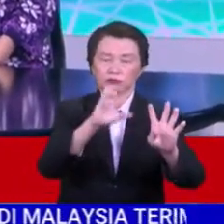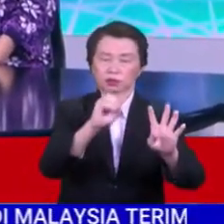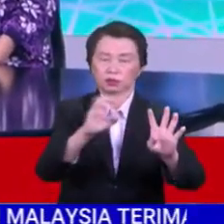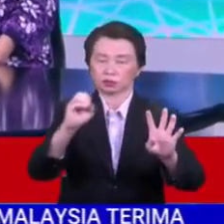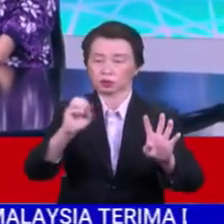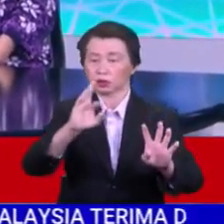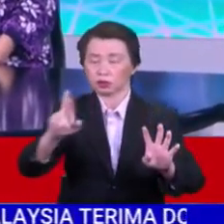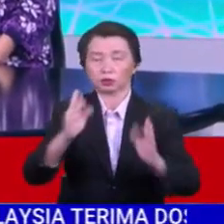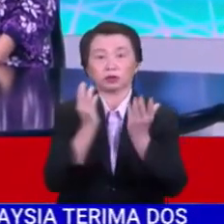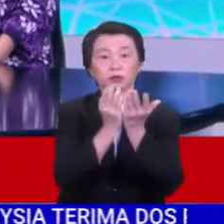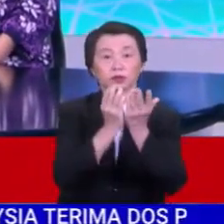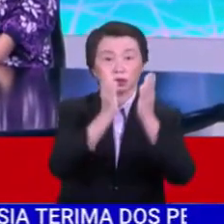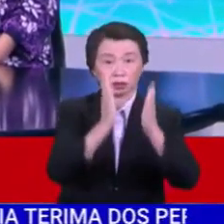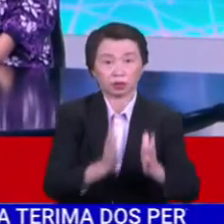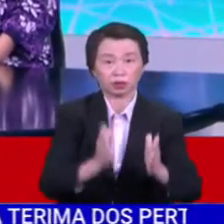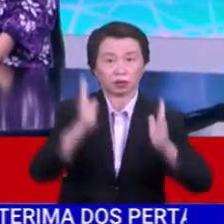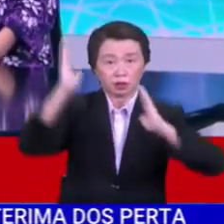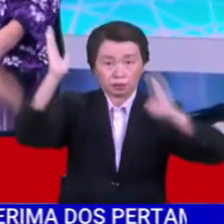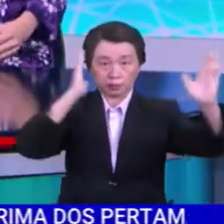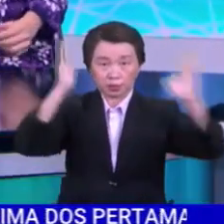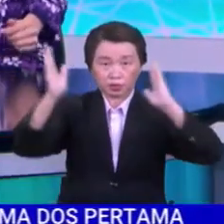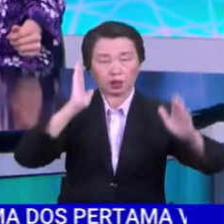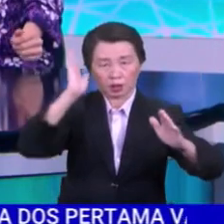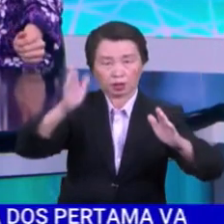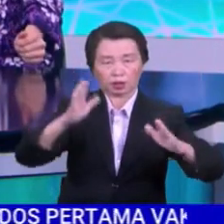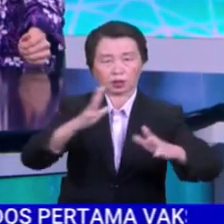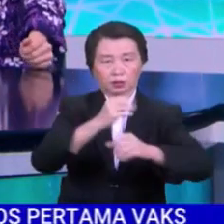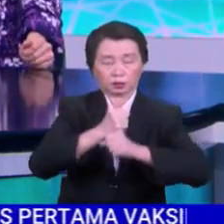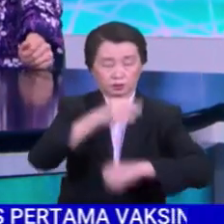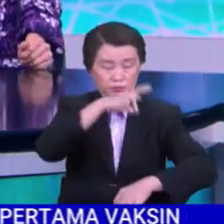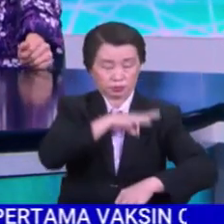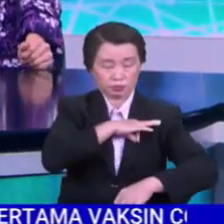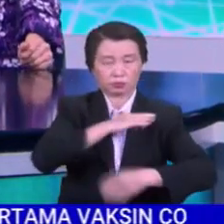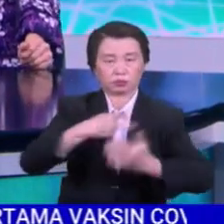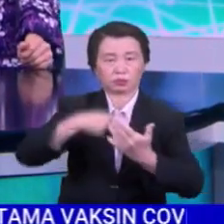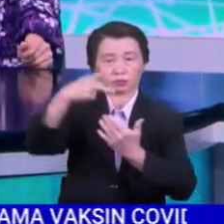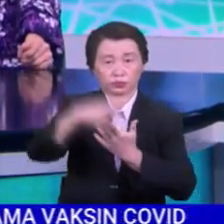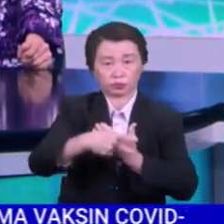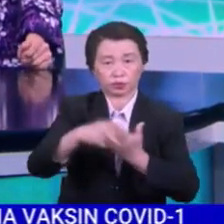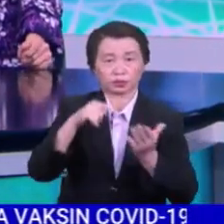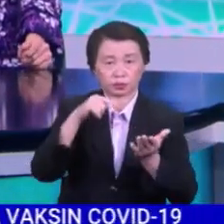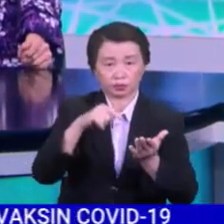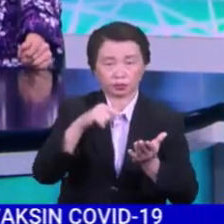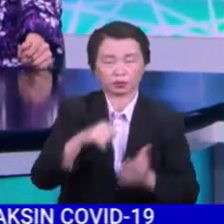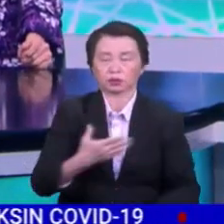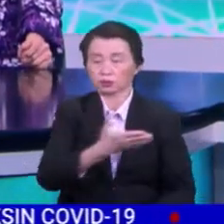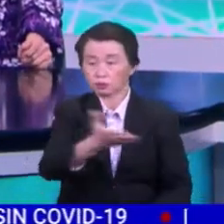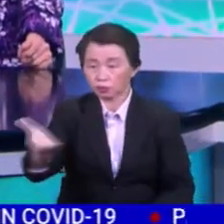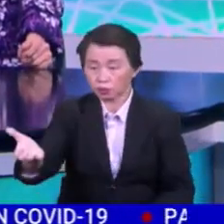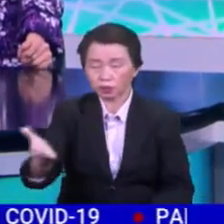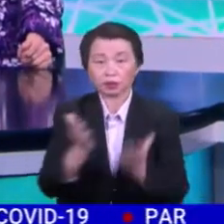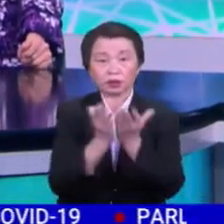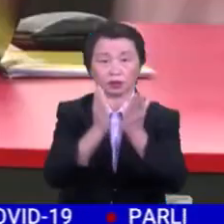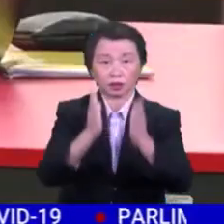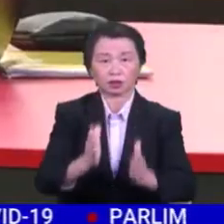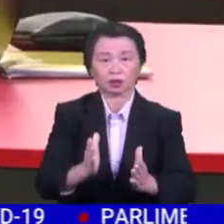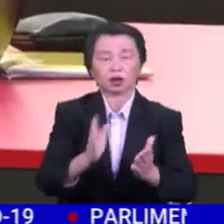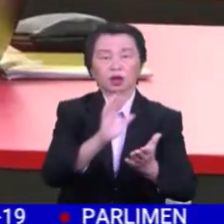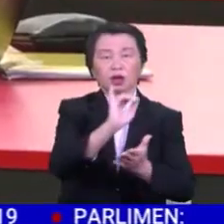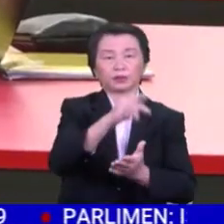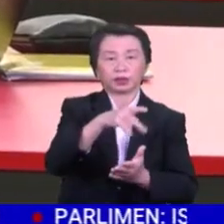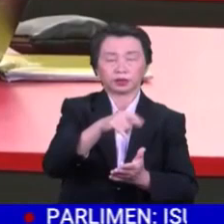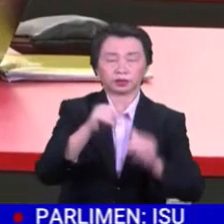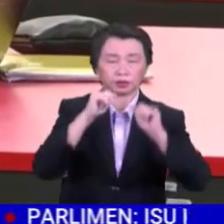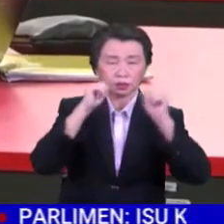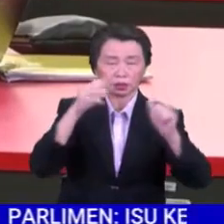400,000 pelajar seluruh negara dijangka mendapat manfaat daripada program berkenaan. Mereka terdiri daripada pelajar IPT